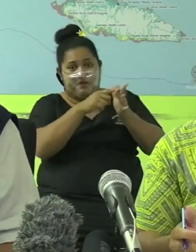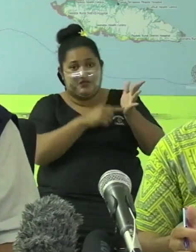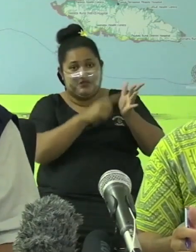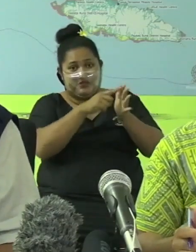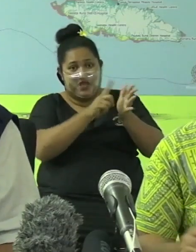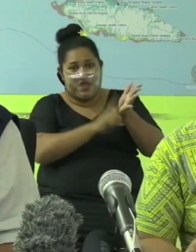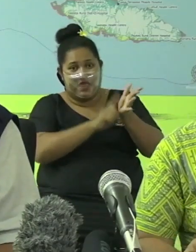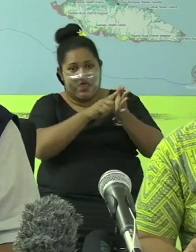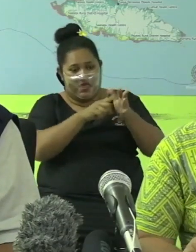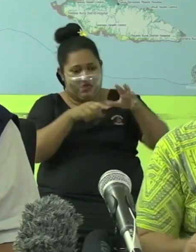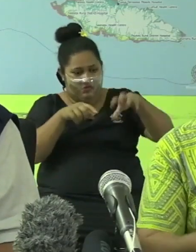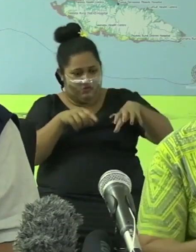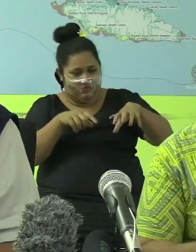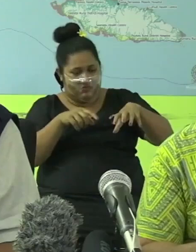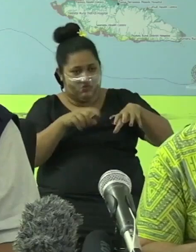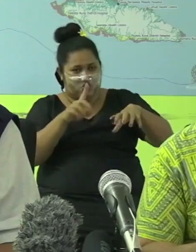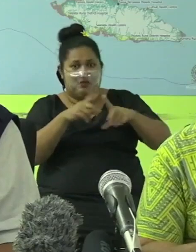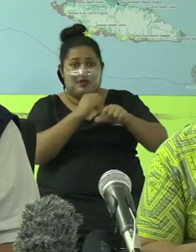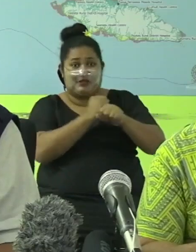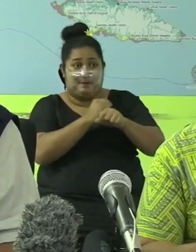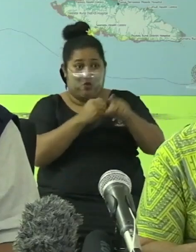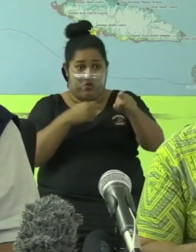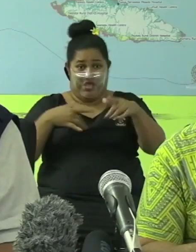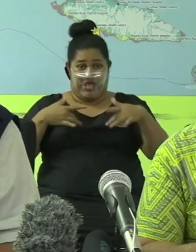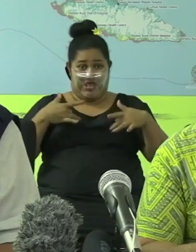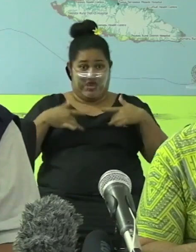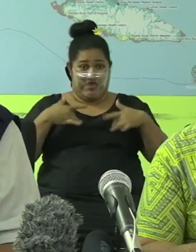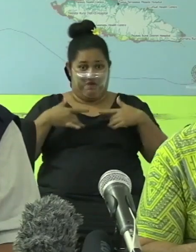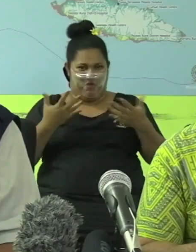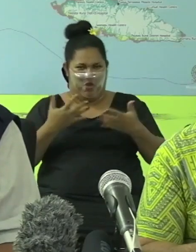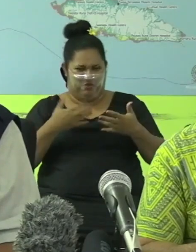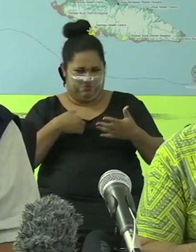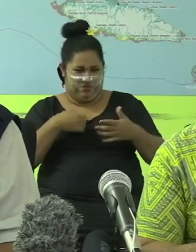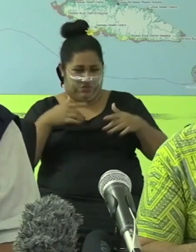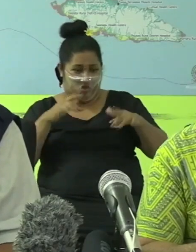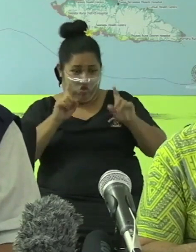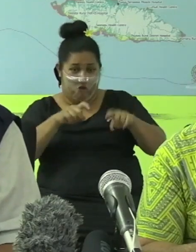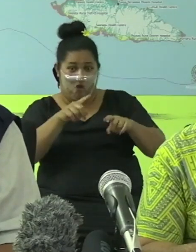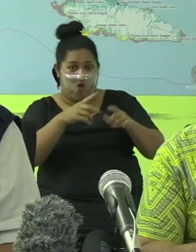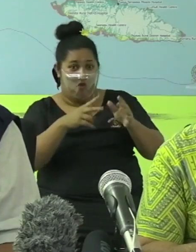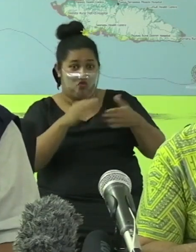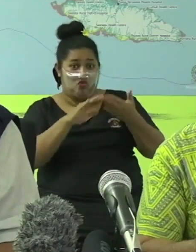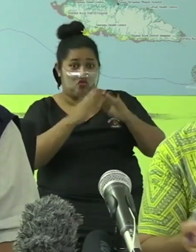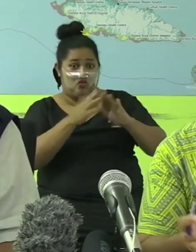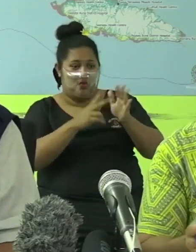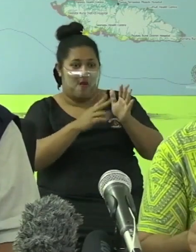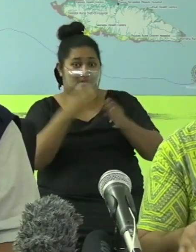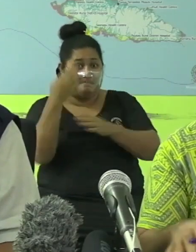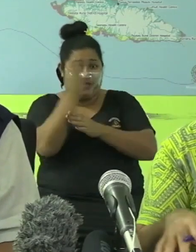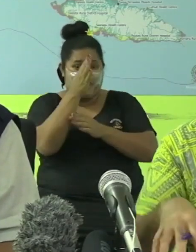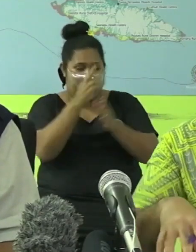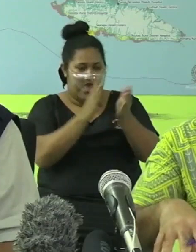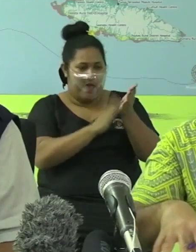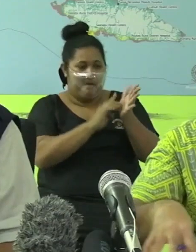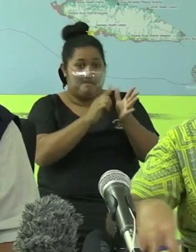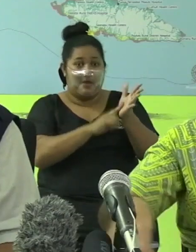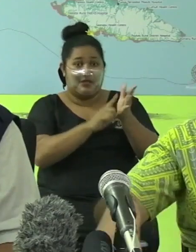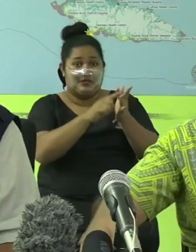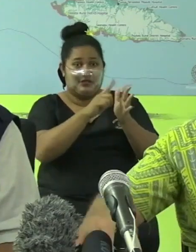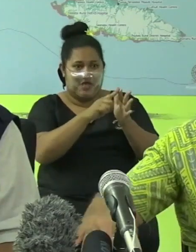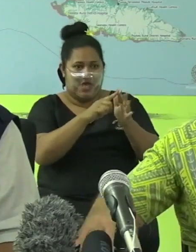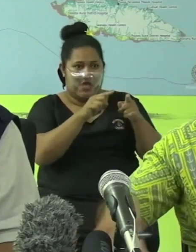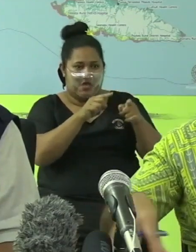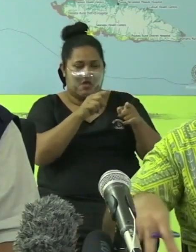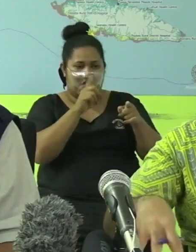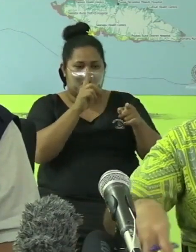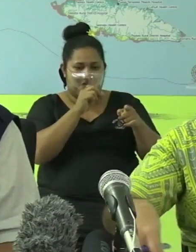a faapea o te nofo i tulou po o malie po o faleula malie po o afega ia e aga'i e lava i